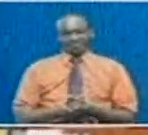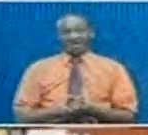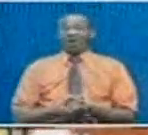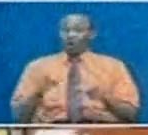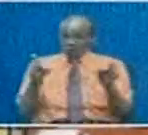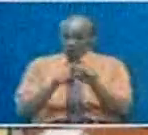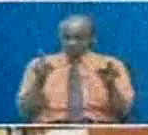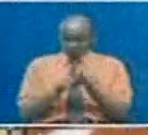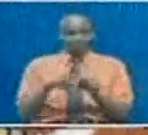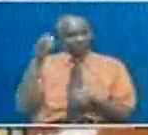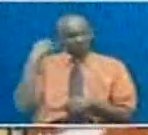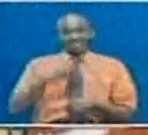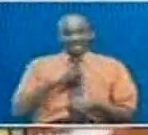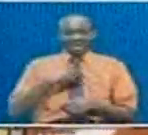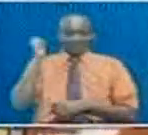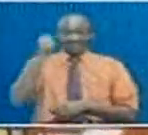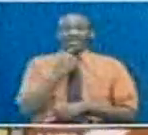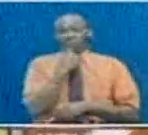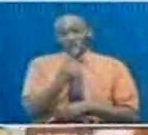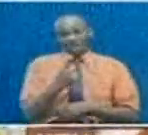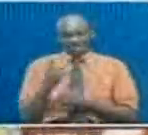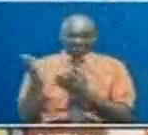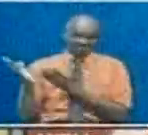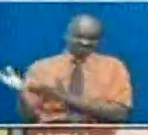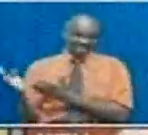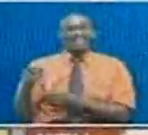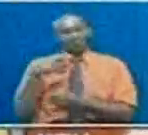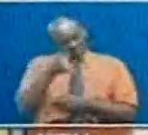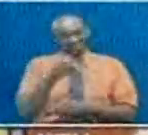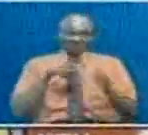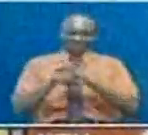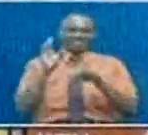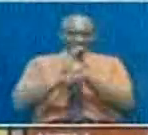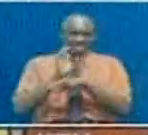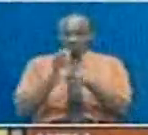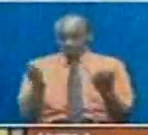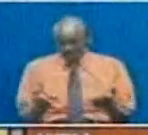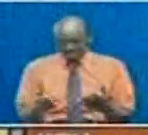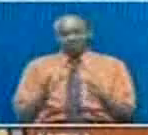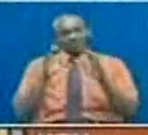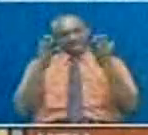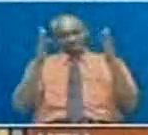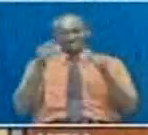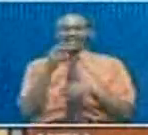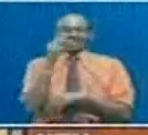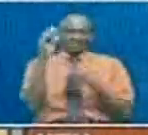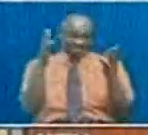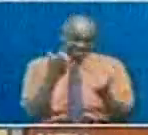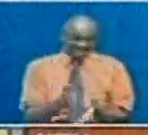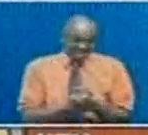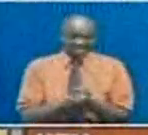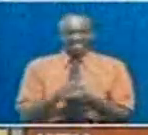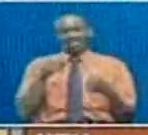Vile vile rais mstaafu Daniel Arap Moi alijiunga na Wakenya wengine kusherehekea sikukuu ya Krismasi kwa